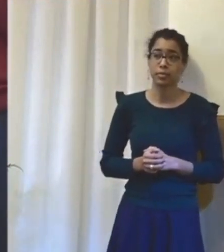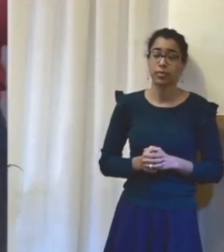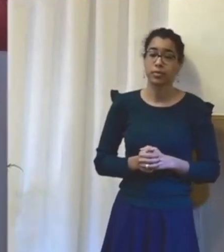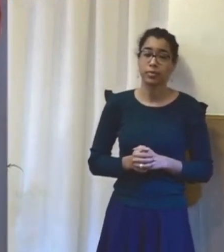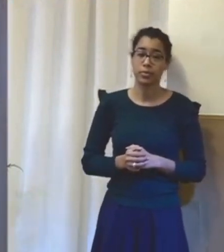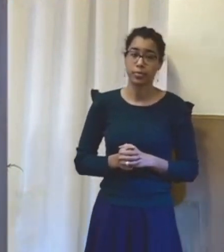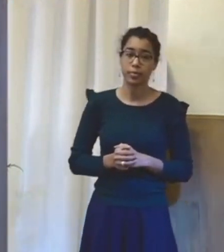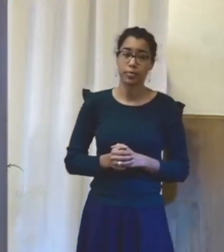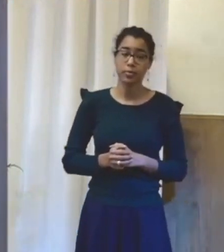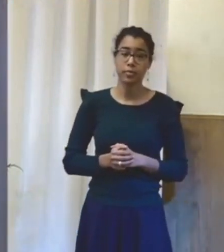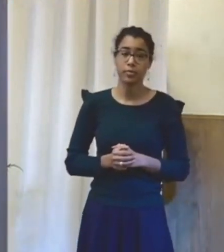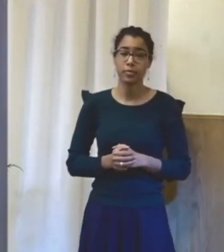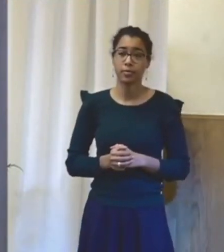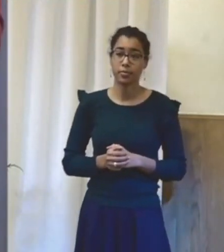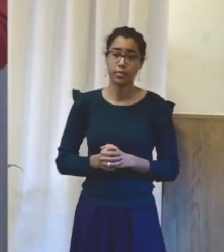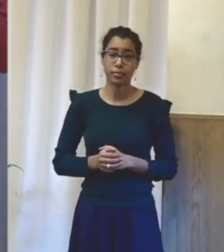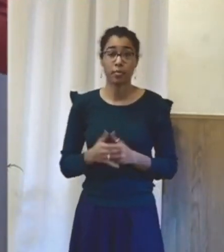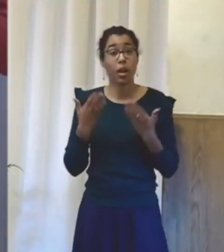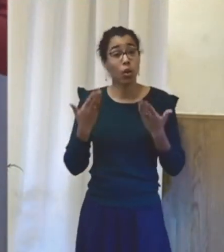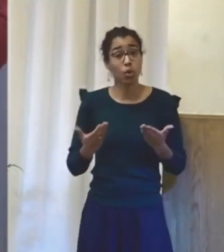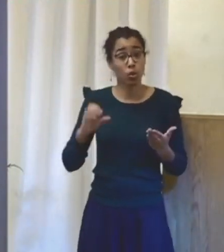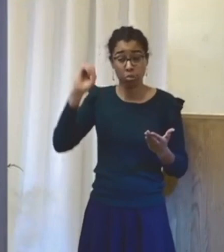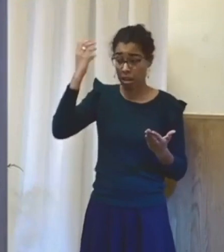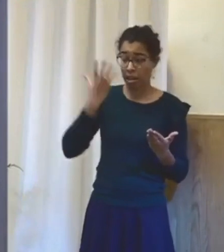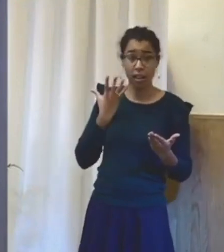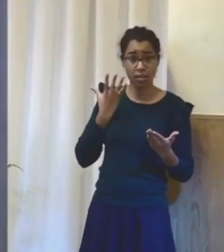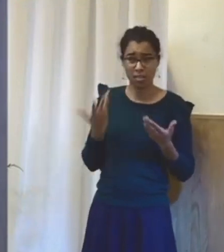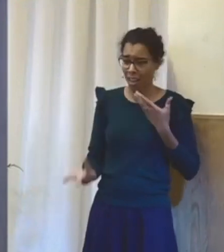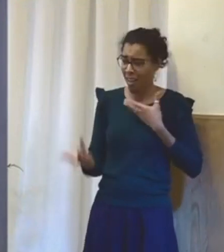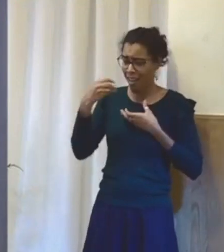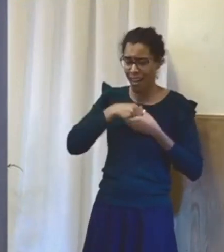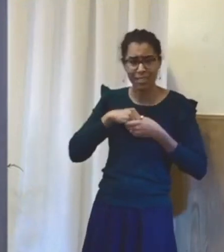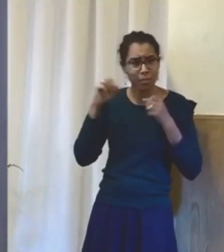Aujourd'hui, nous avons accès à cette grâce